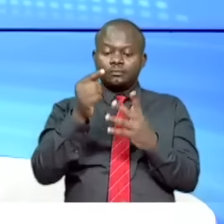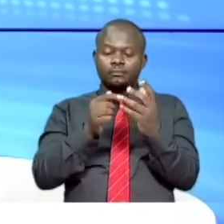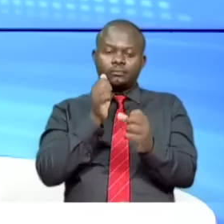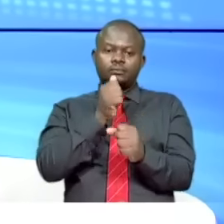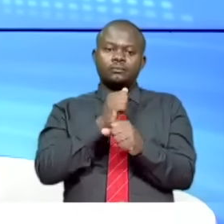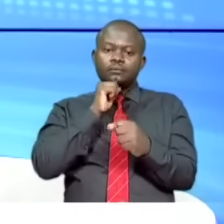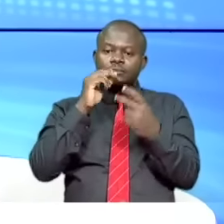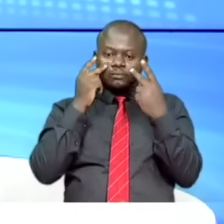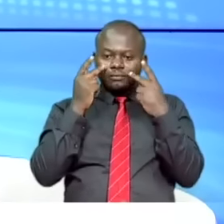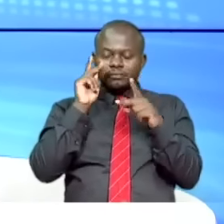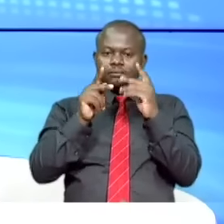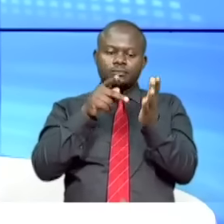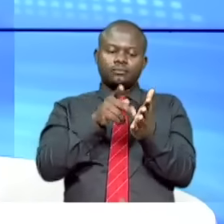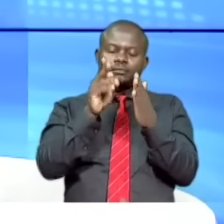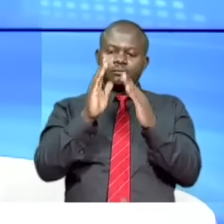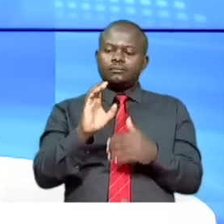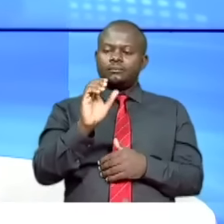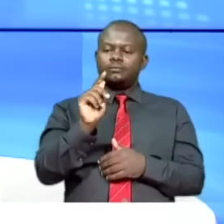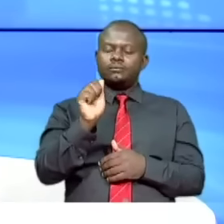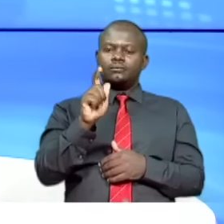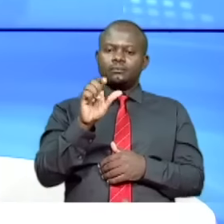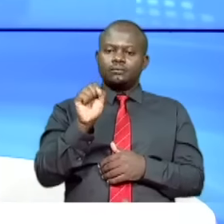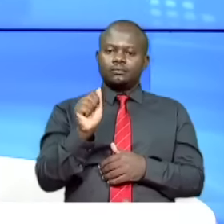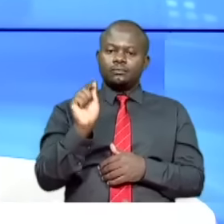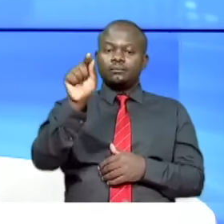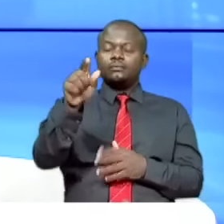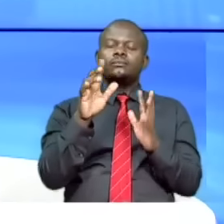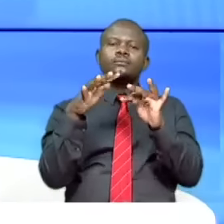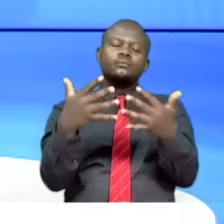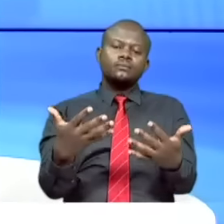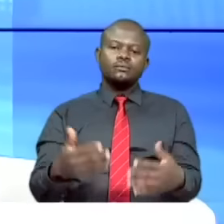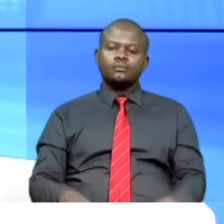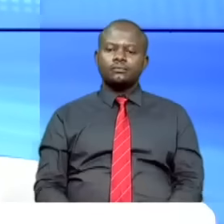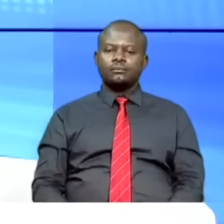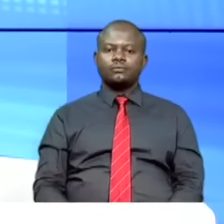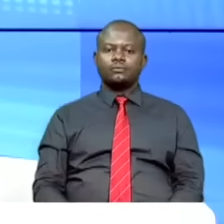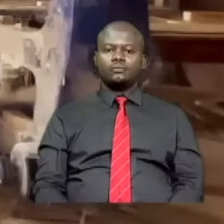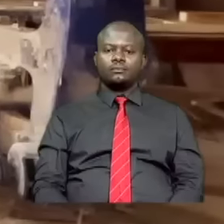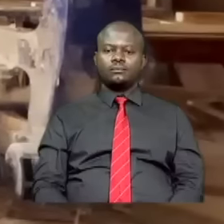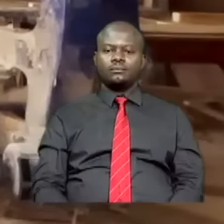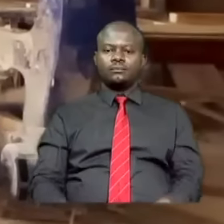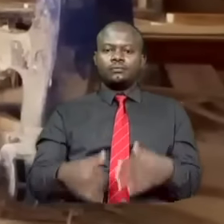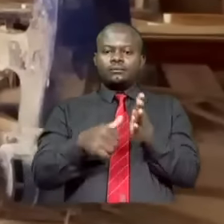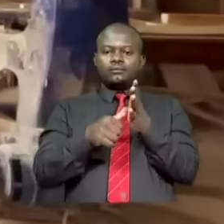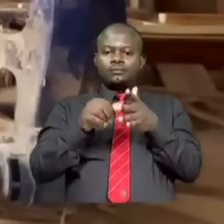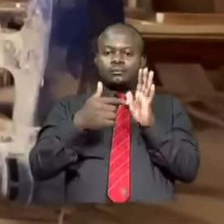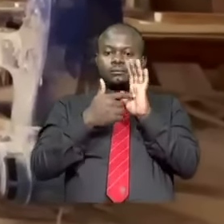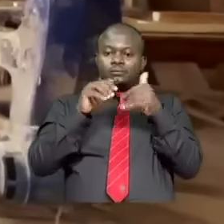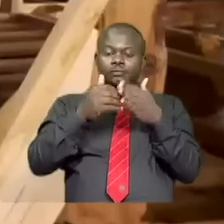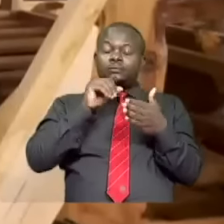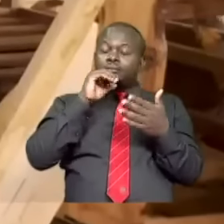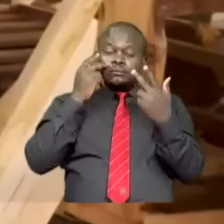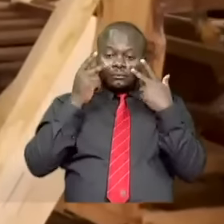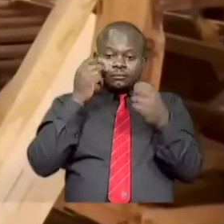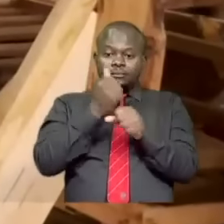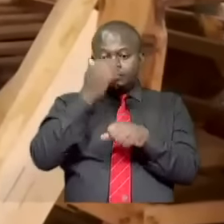batabona ababibagurira. Mugenzi wacu Kalisa Evariste yagiyeyo. Kalisa, byari byifashe bite? Iki kibazo cy'abagaragaza ko batabona akazi